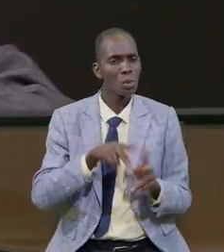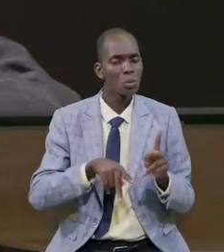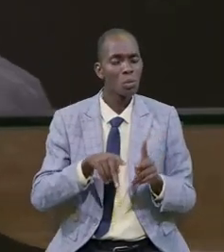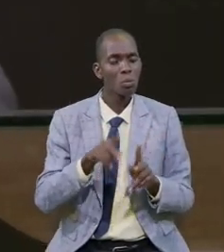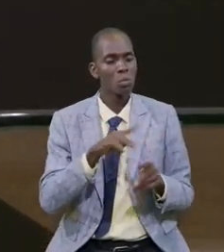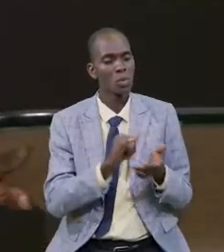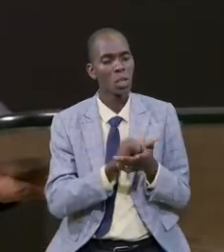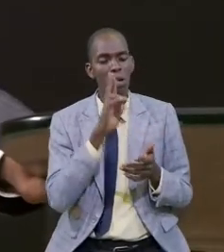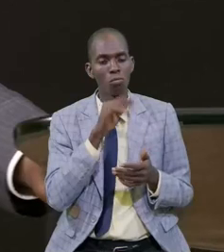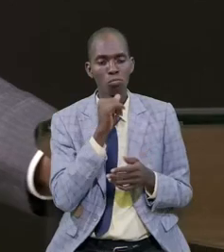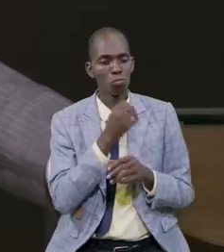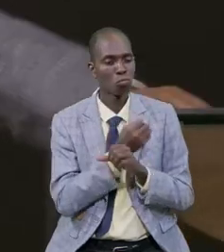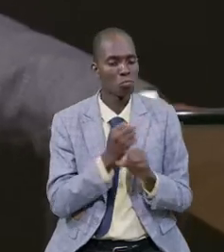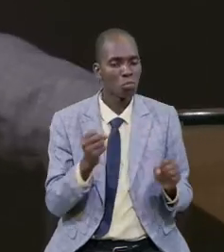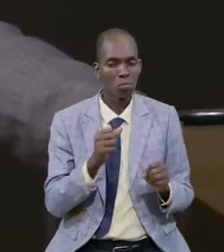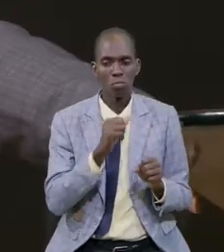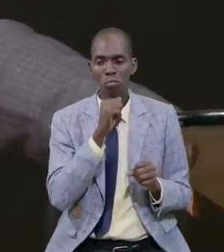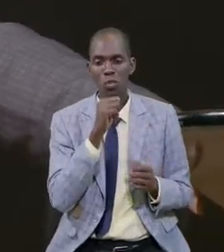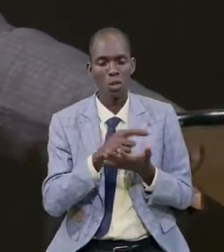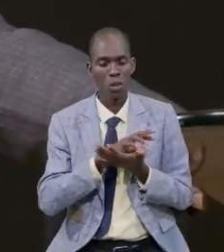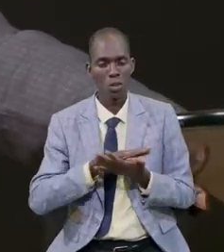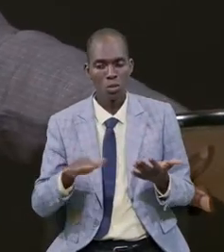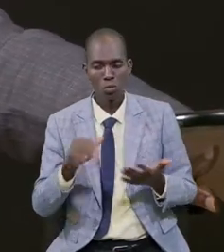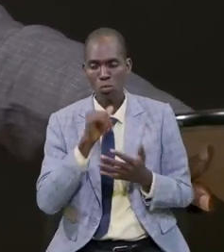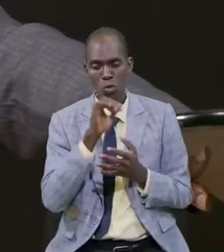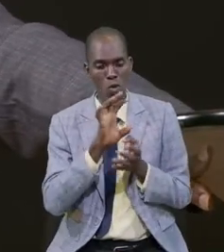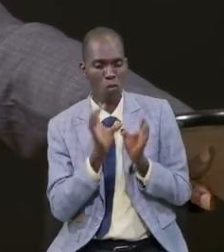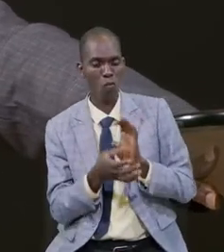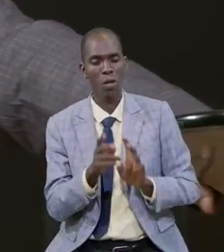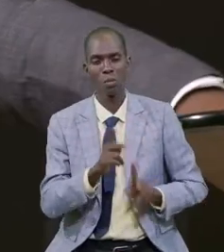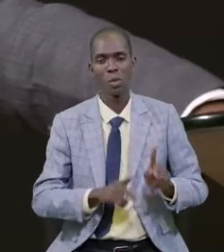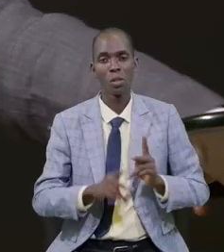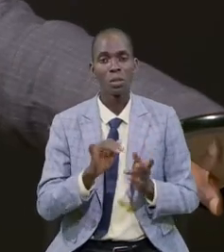injustes, inconvertis, des gens non sauvés.